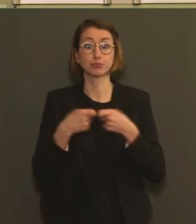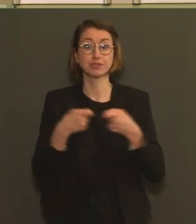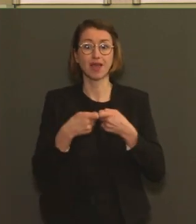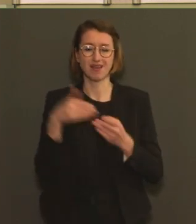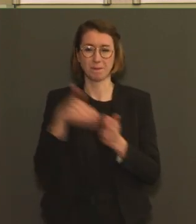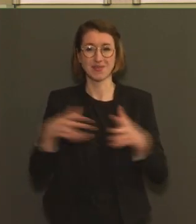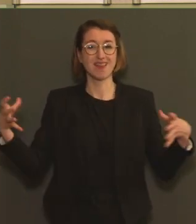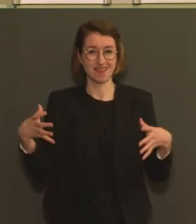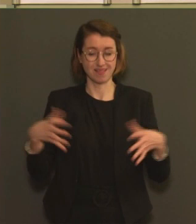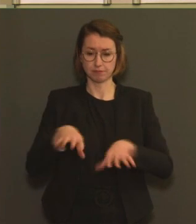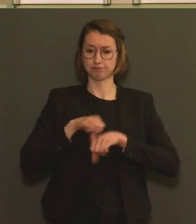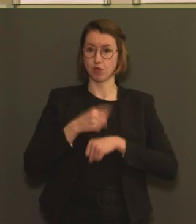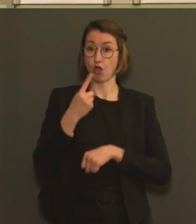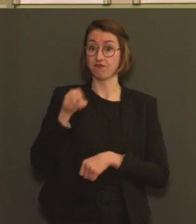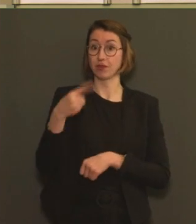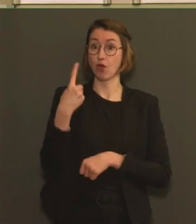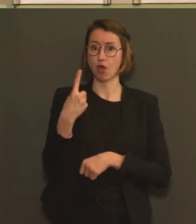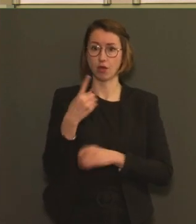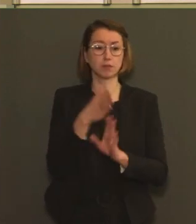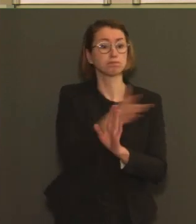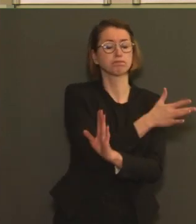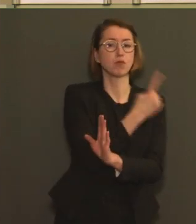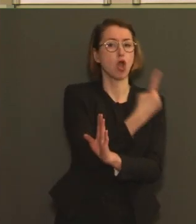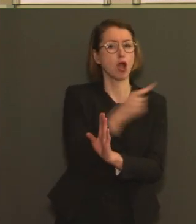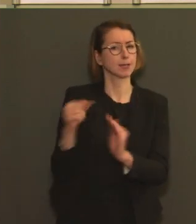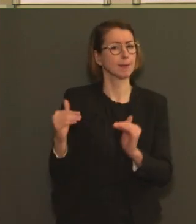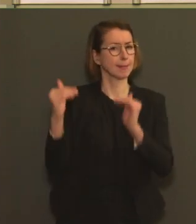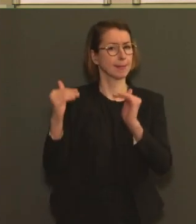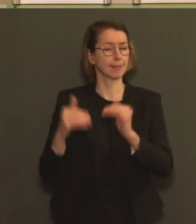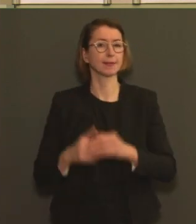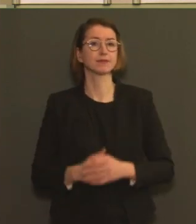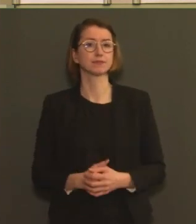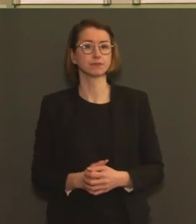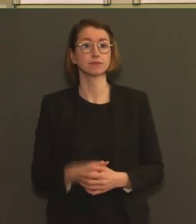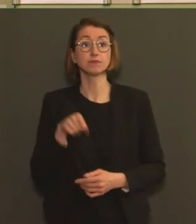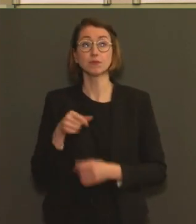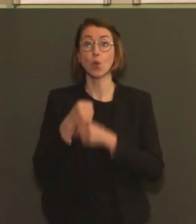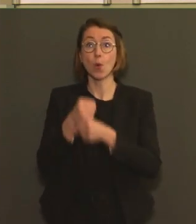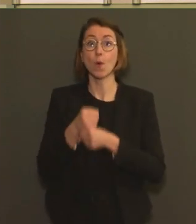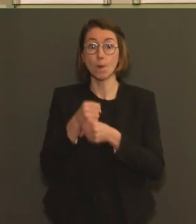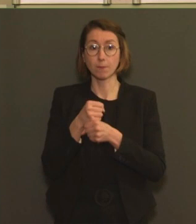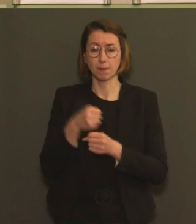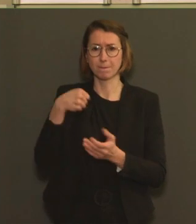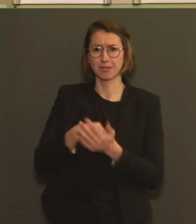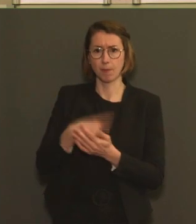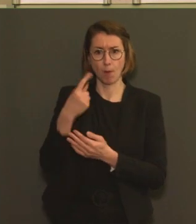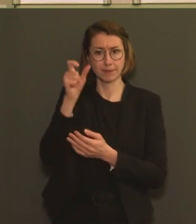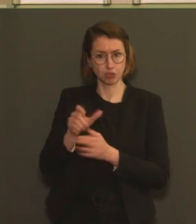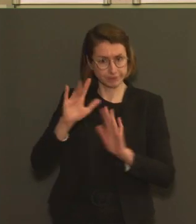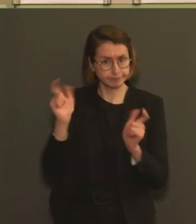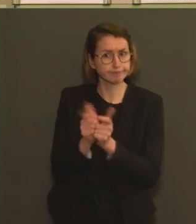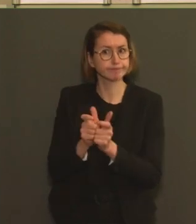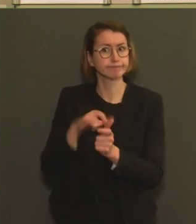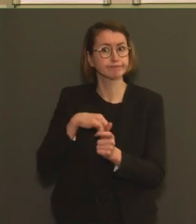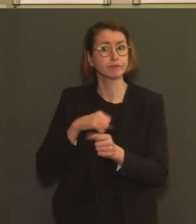cas, on se trouve avec une situation tout aussi stable, puisque la Flandre est passée de la semaine précédente à cette semaine-ci de 18